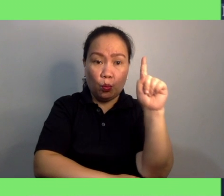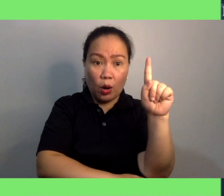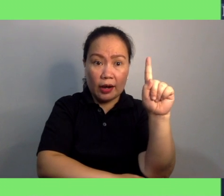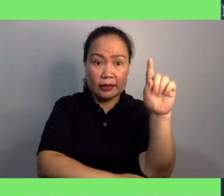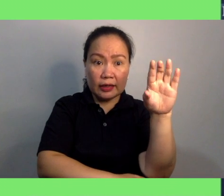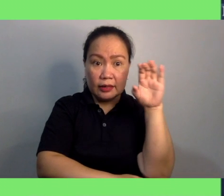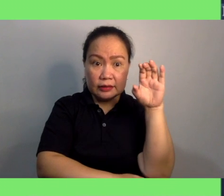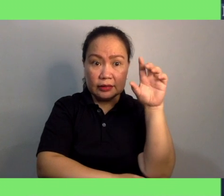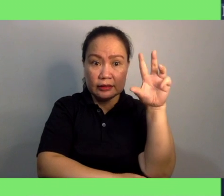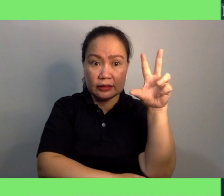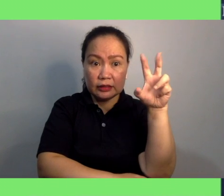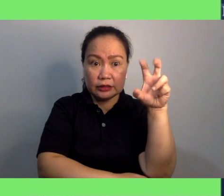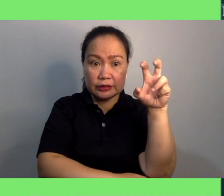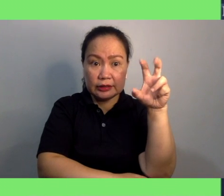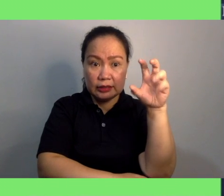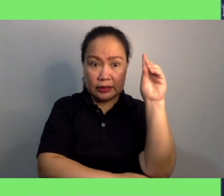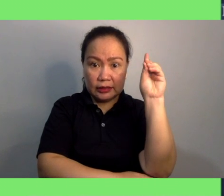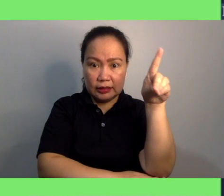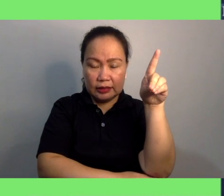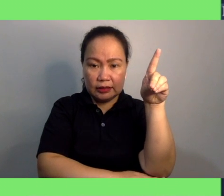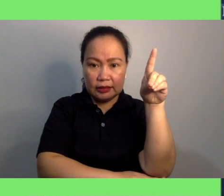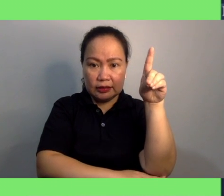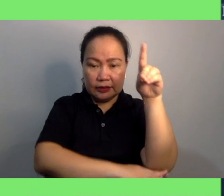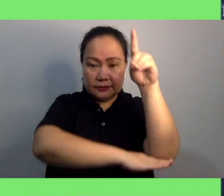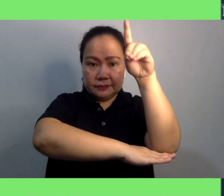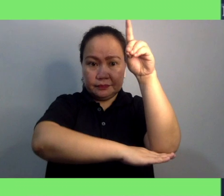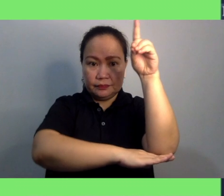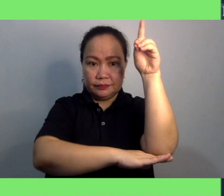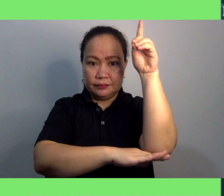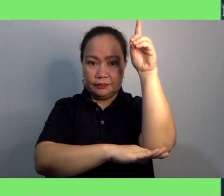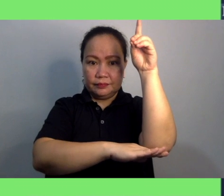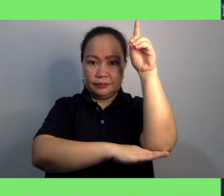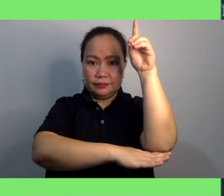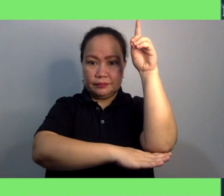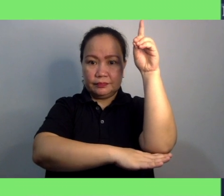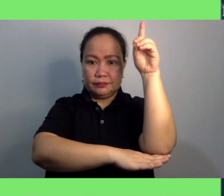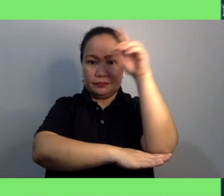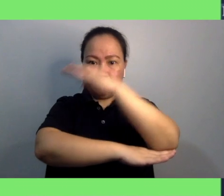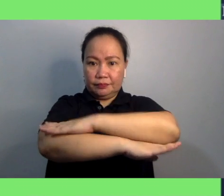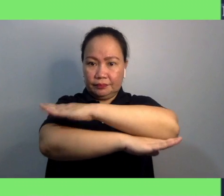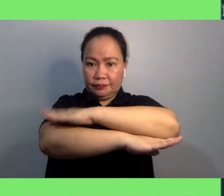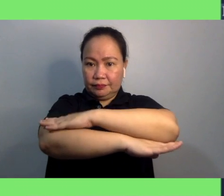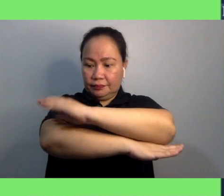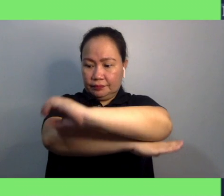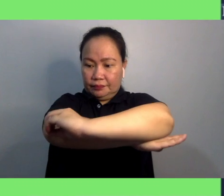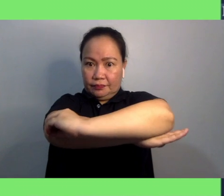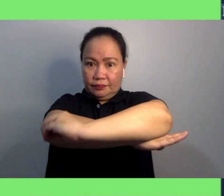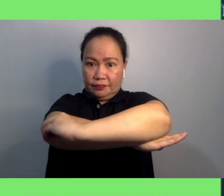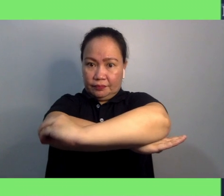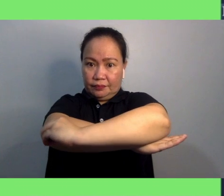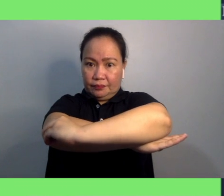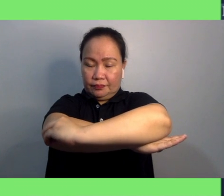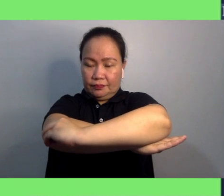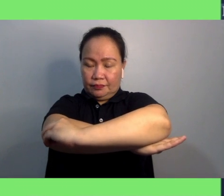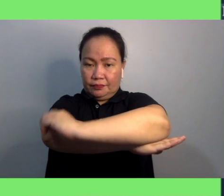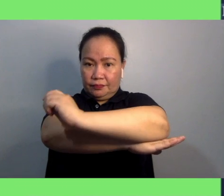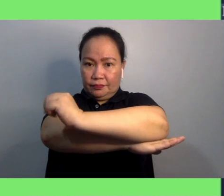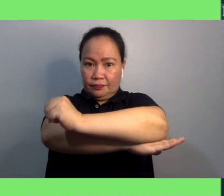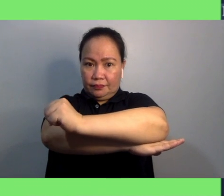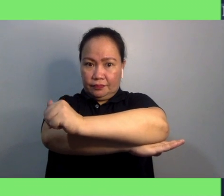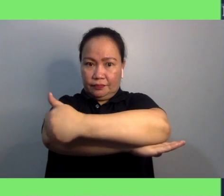113 degrees. Okay, bakit? Kasi ito ang zero mo, so inner scale tayo, nasa kanan yung initial side